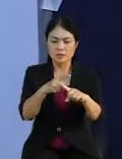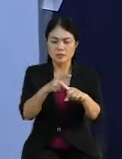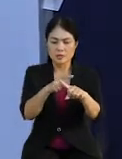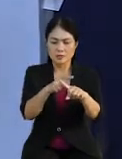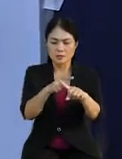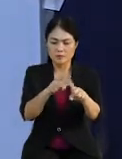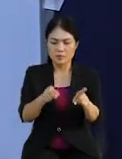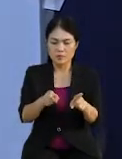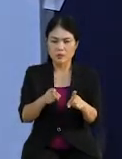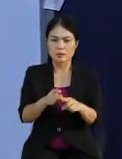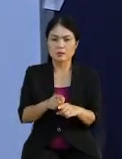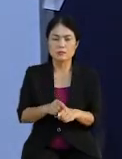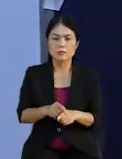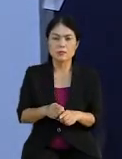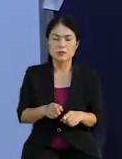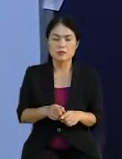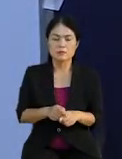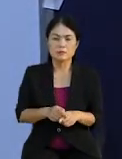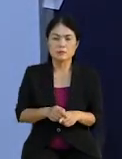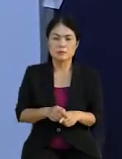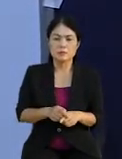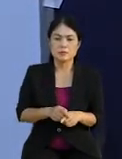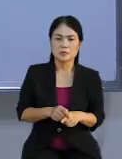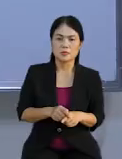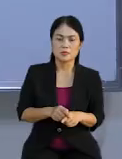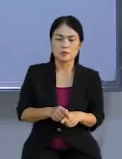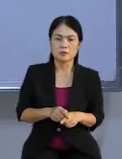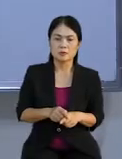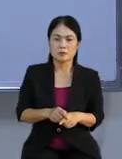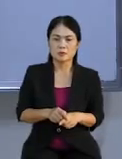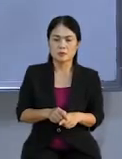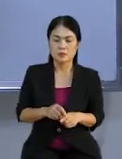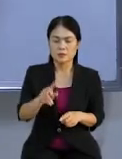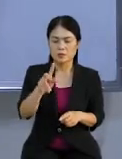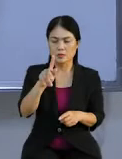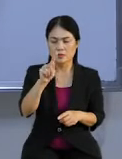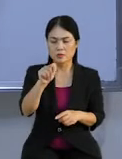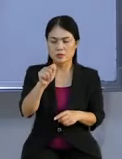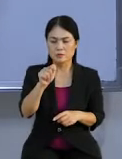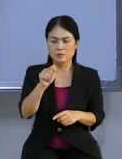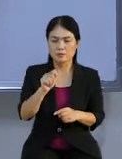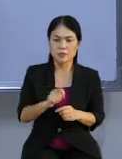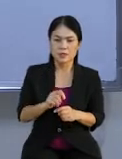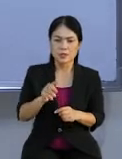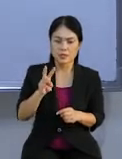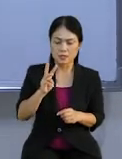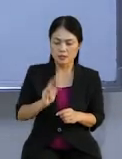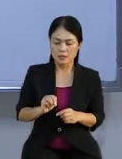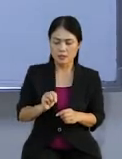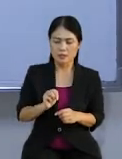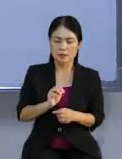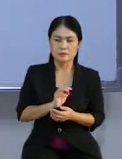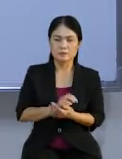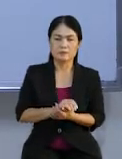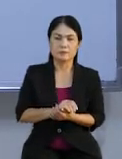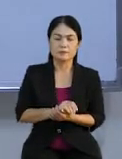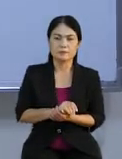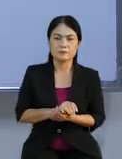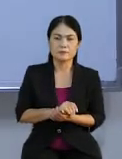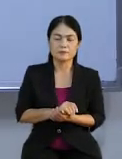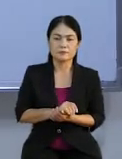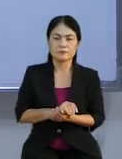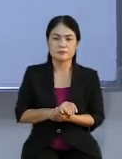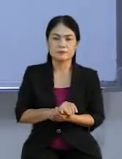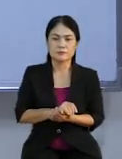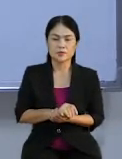tiền phí nếu cắt khả nhiệm này trón chùm nói và là cụ đau chùm nói cứ chùm nói em nâng chùm nói em và